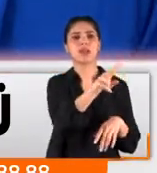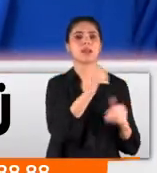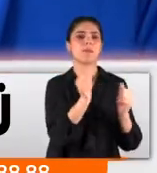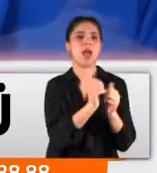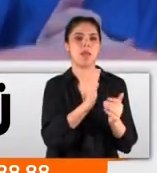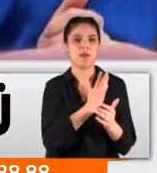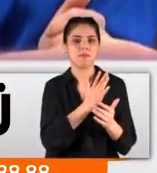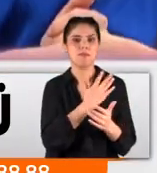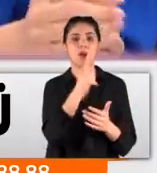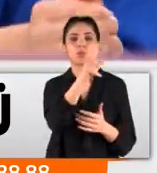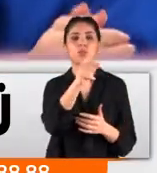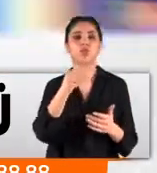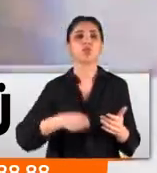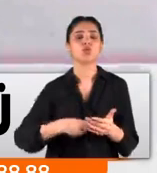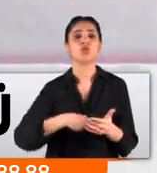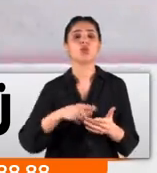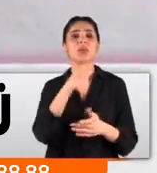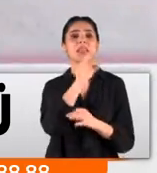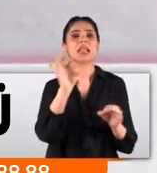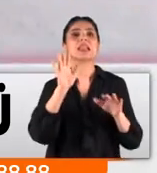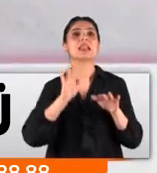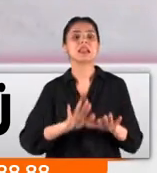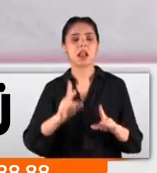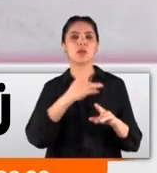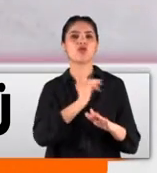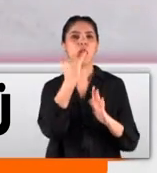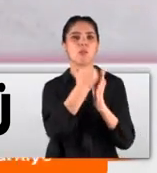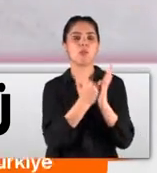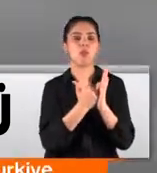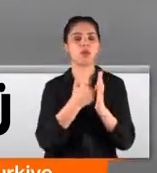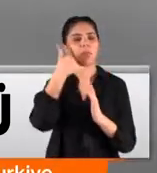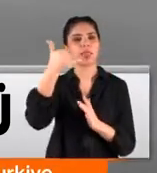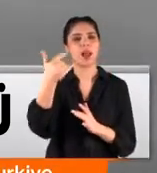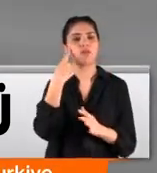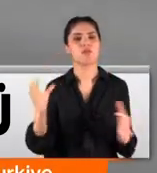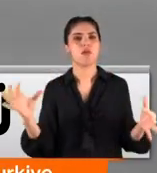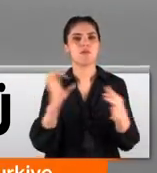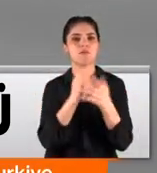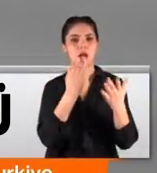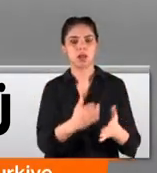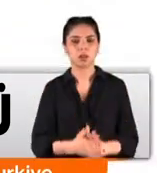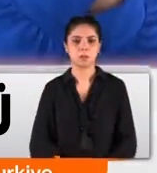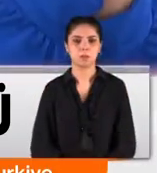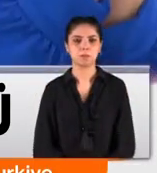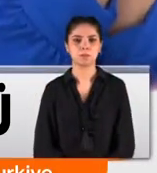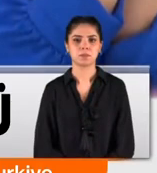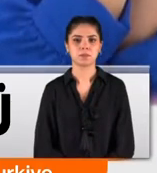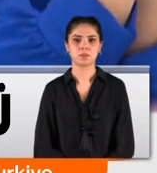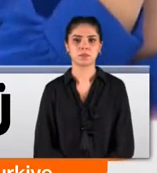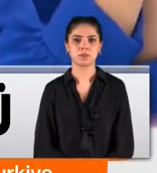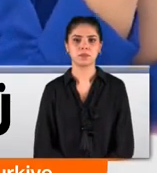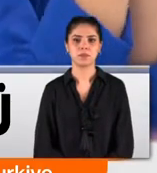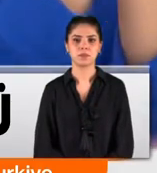kalıyordu. Hakkındaki suçlamalara daha fazla sessiz kalamadı ve canlı yayına telefonla bağlandı. Babacık babacık demeye devam ediyor mu papağan? Babasını